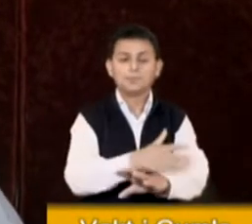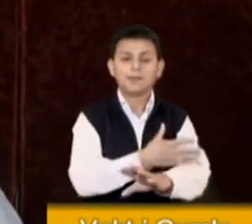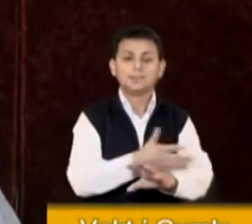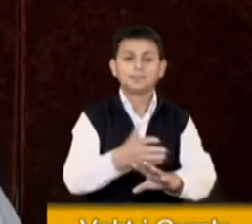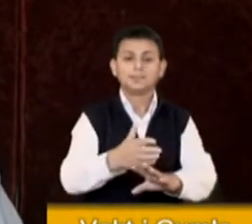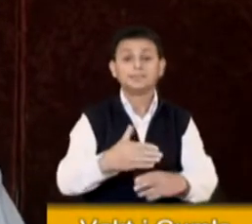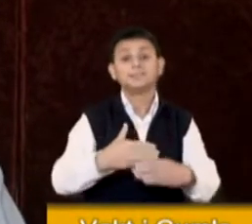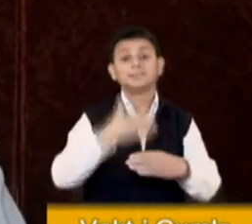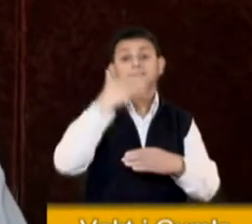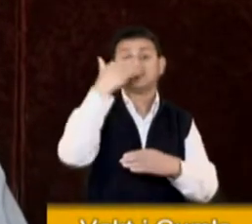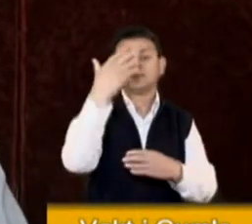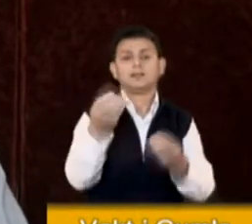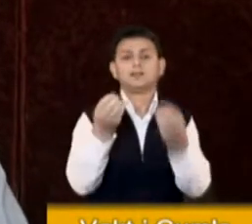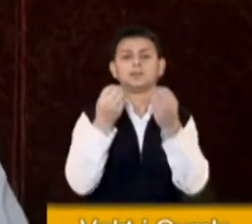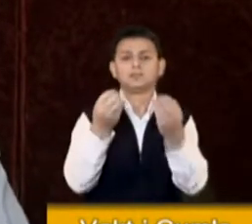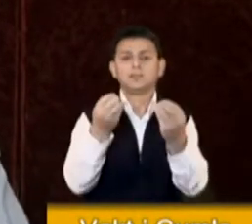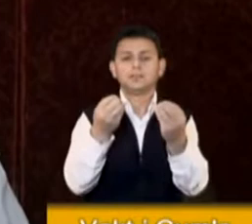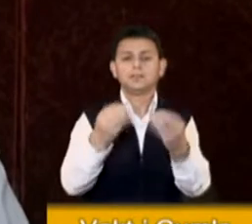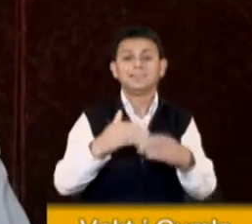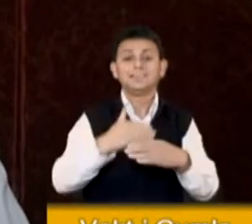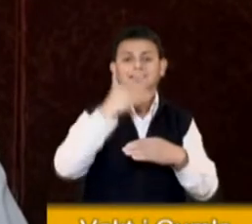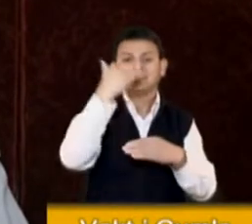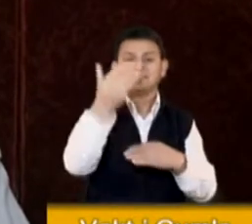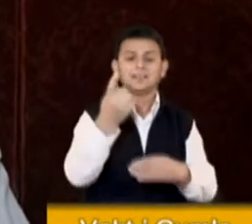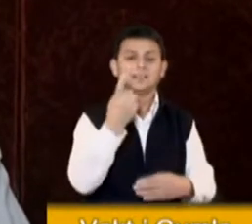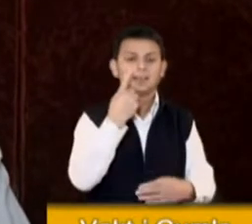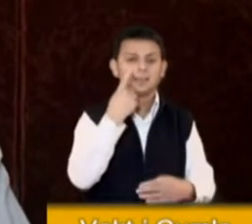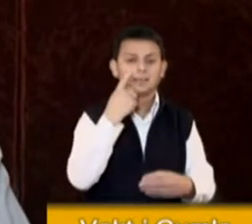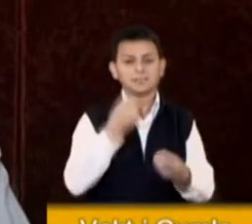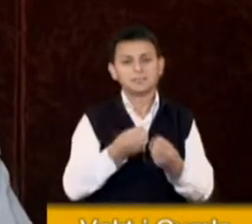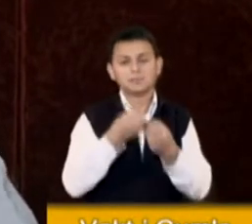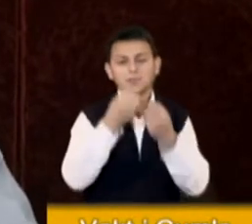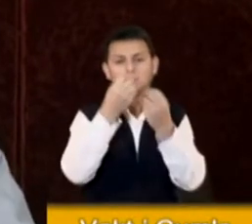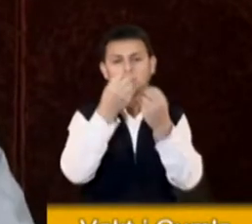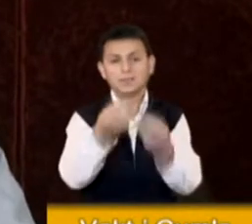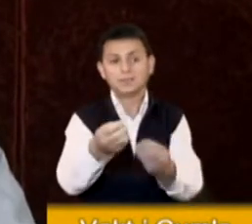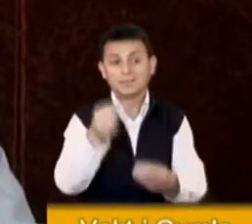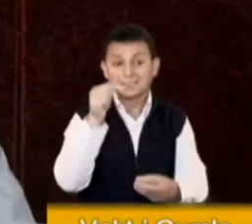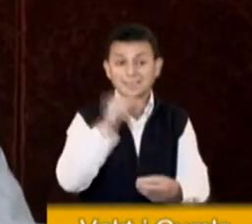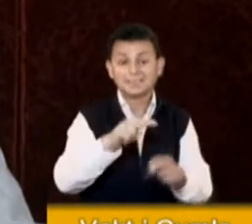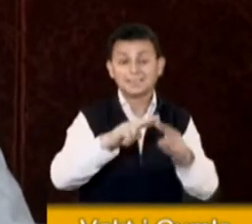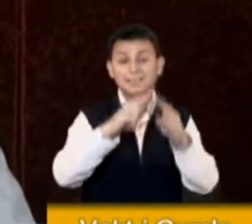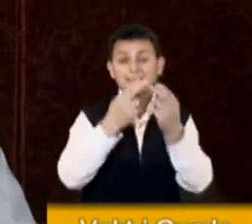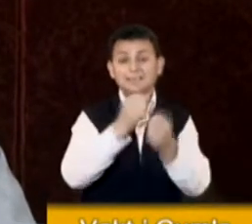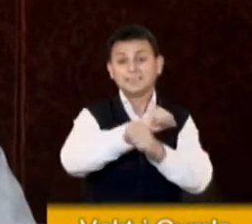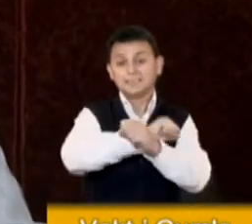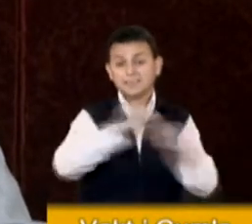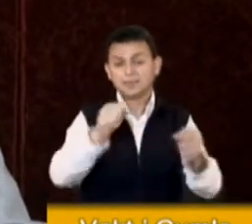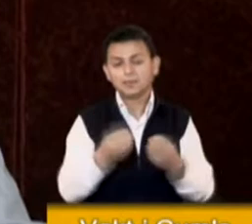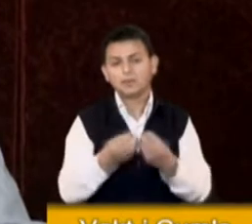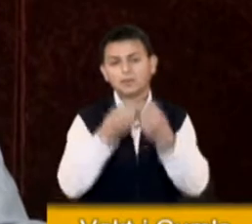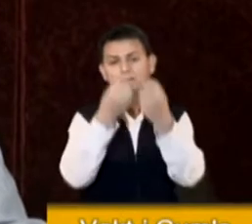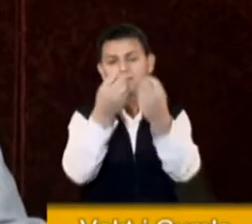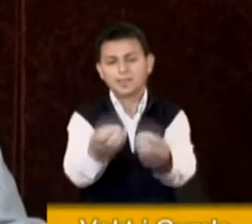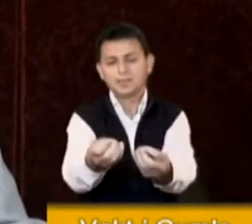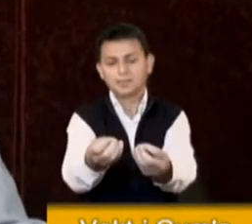daha güzelini, daha hayırlısını verir. Bir musibet vermek suretiyle seninkini de